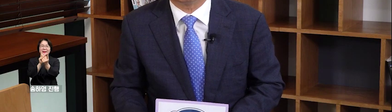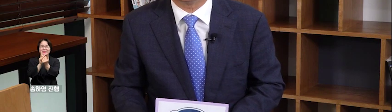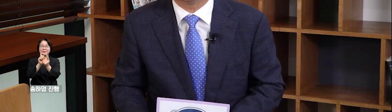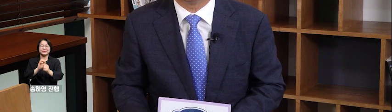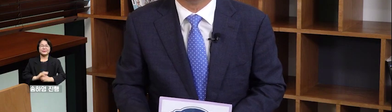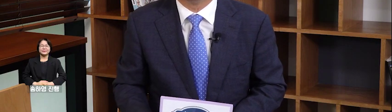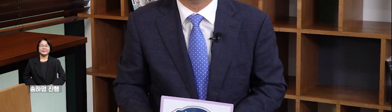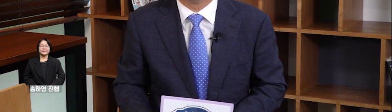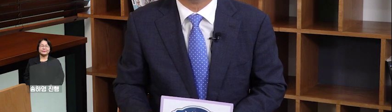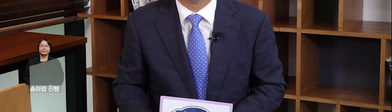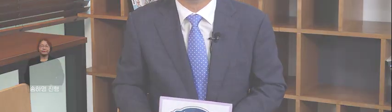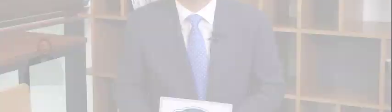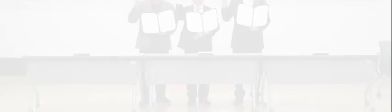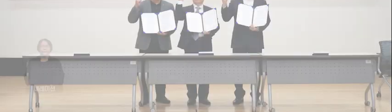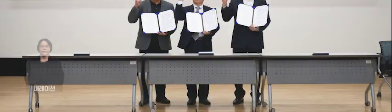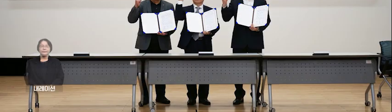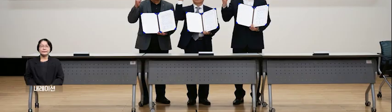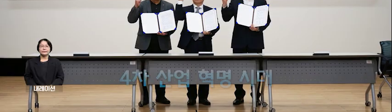만나보시죠